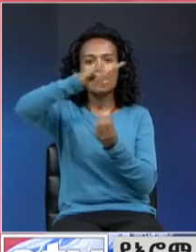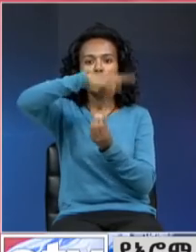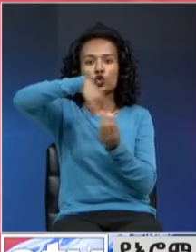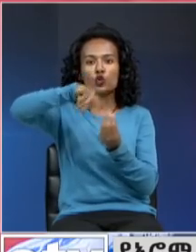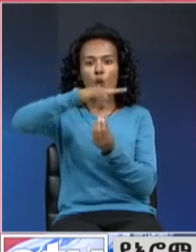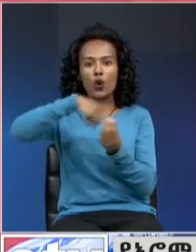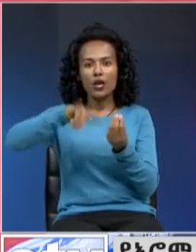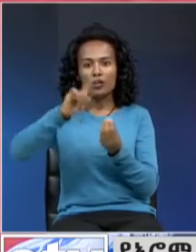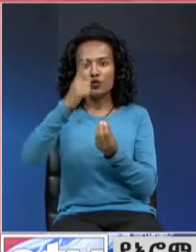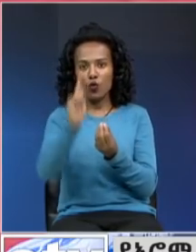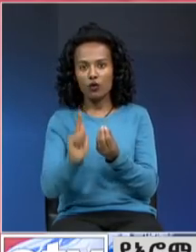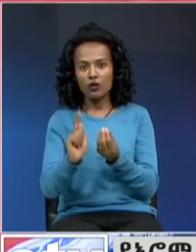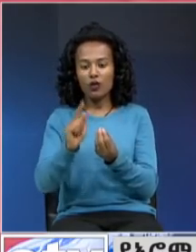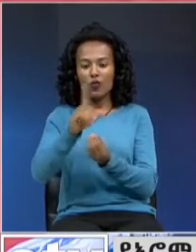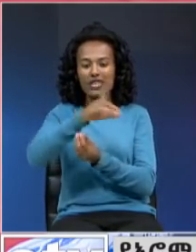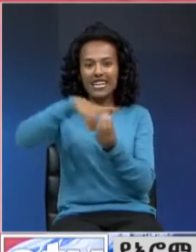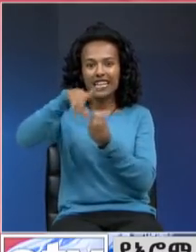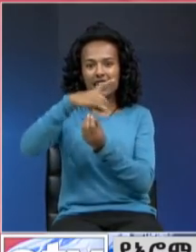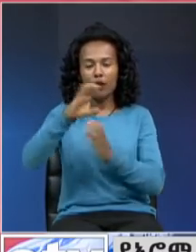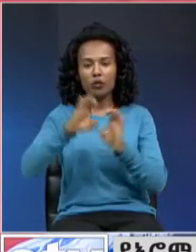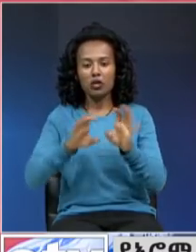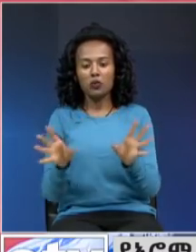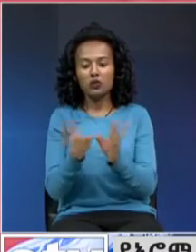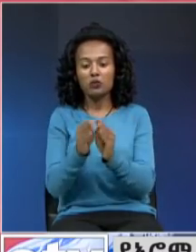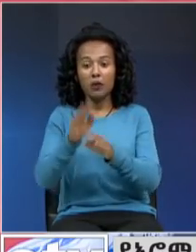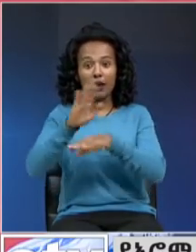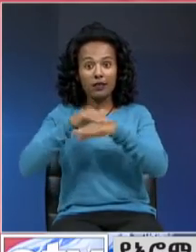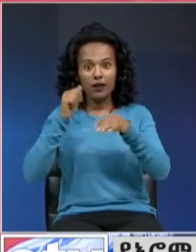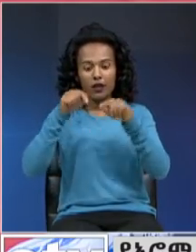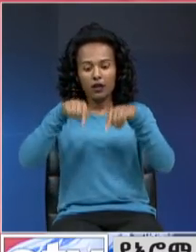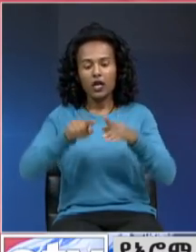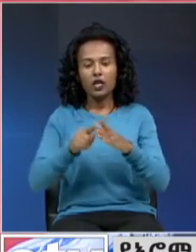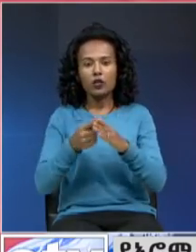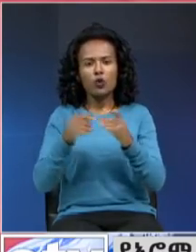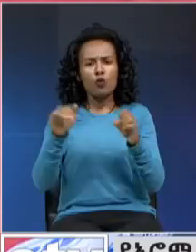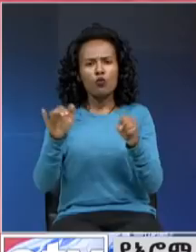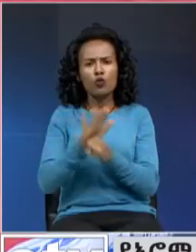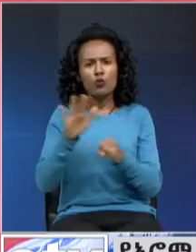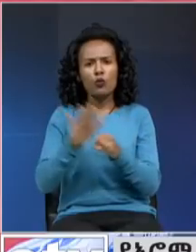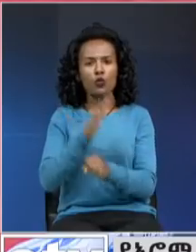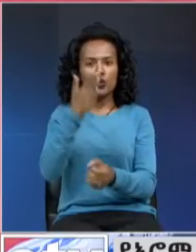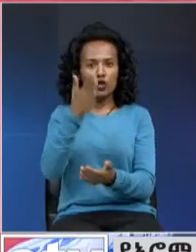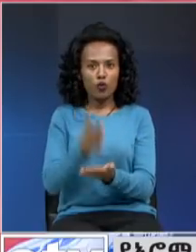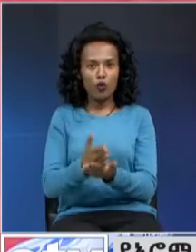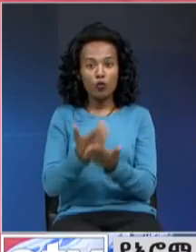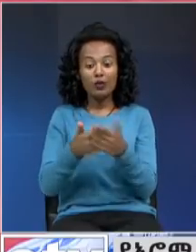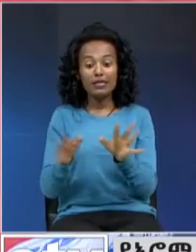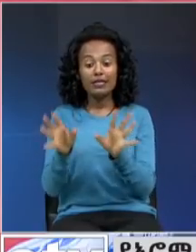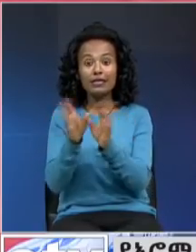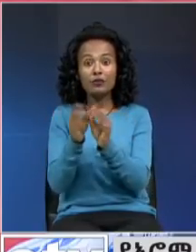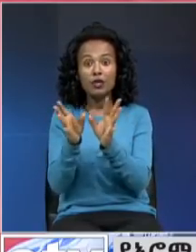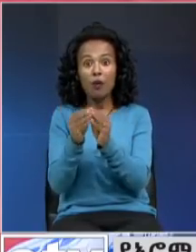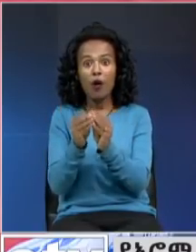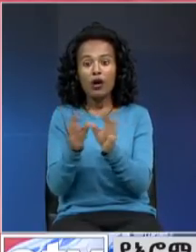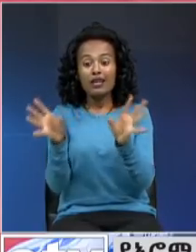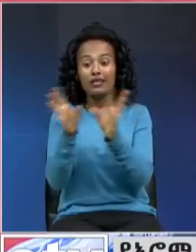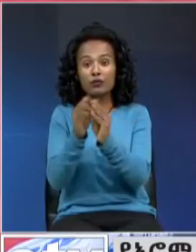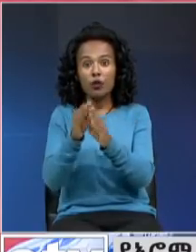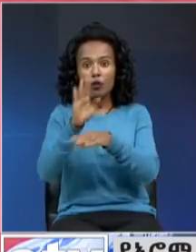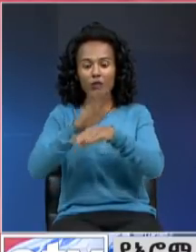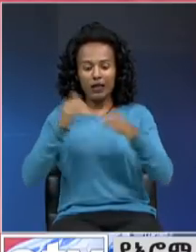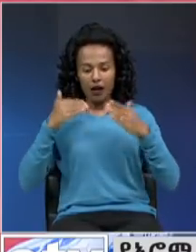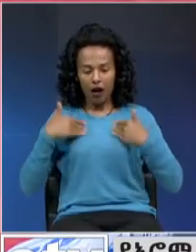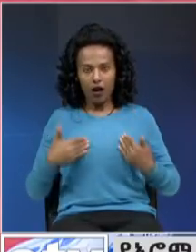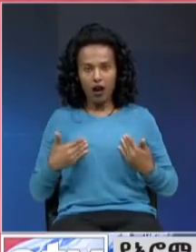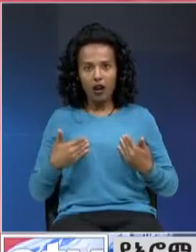ከዞንና ከከተሞች ወደ ክልል የሚደረጉ የስብሰባ ጥሪዎች ከዛሬ ጀምሮ ሙሉ በሙሉ እንዲቆሙ፣ በዚህ ስብሰባውን የሚጠራም አካል